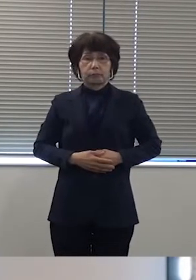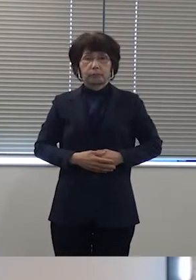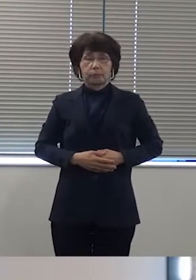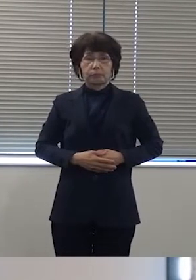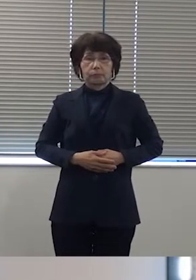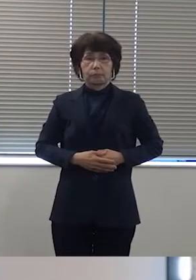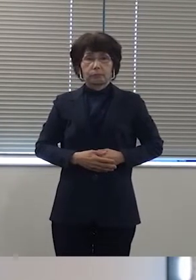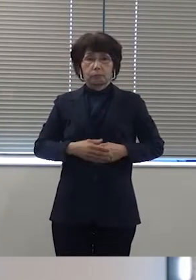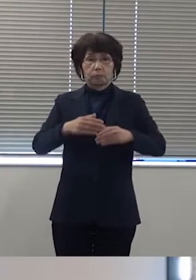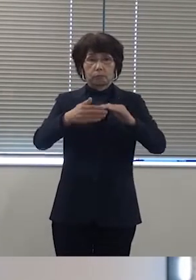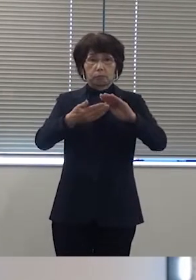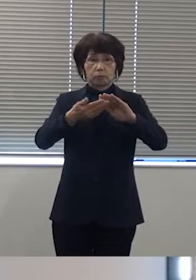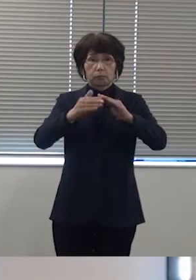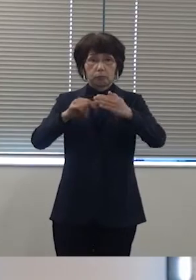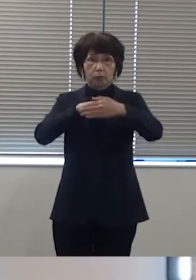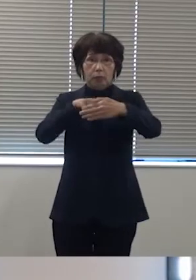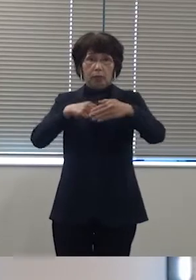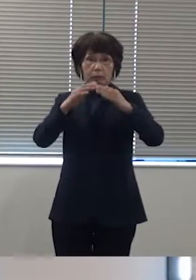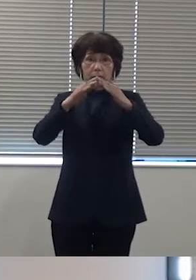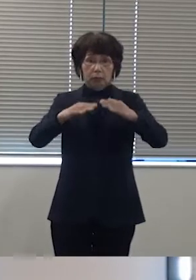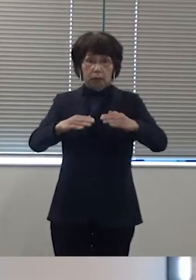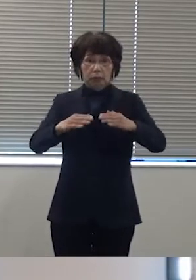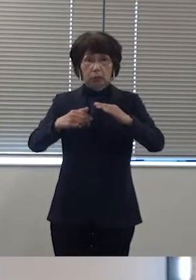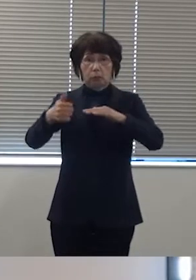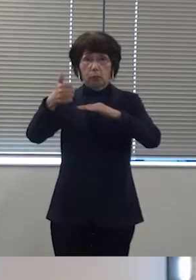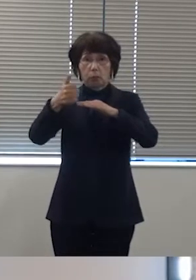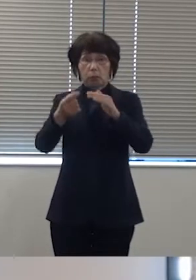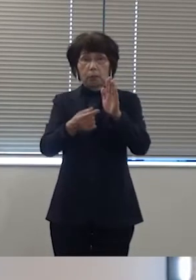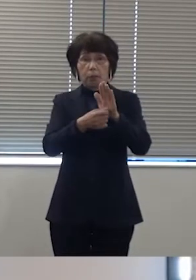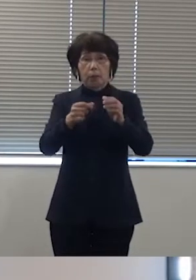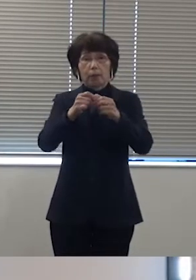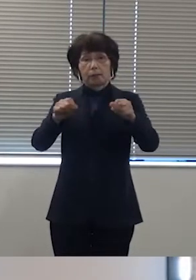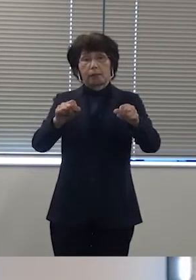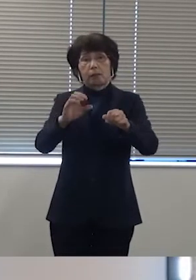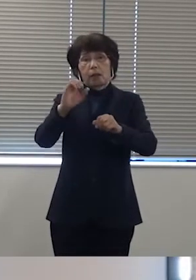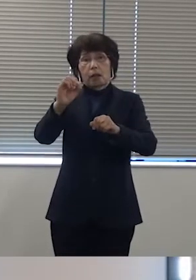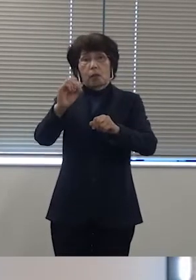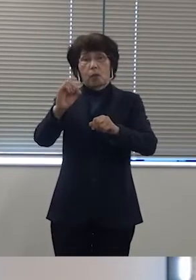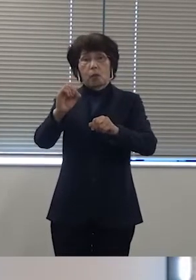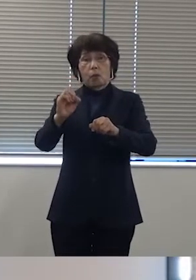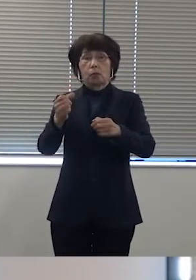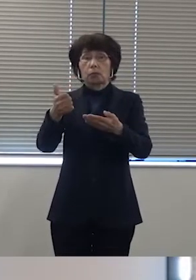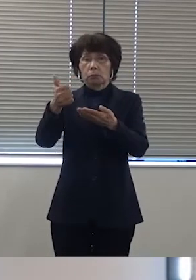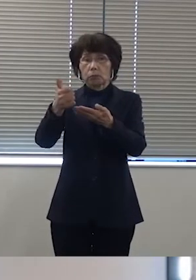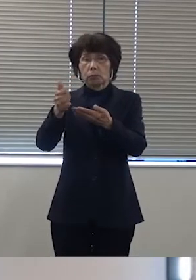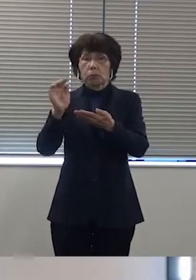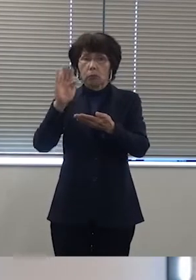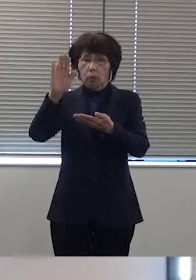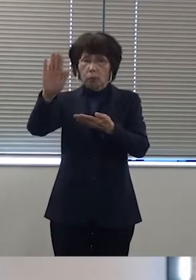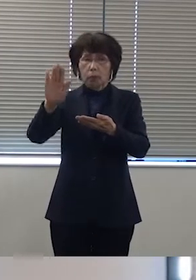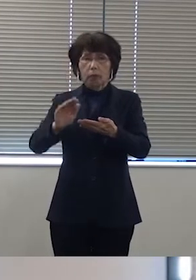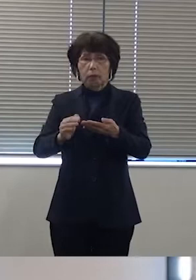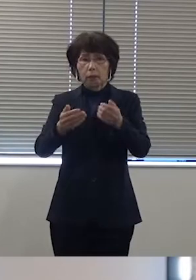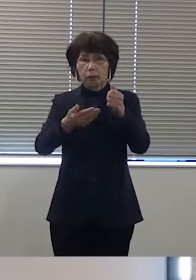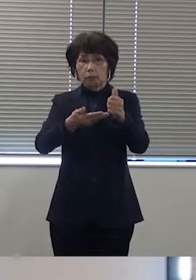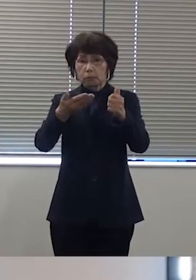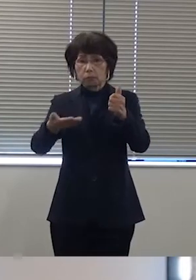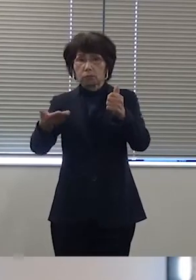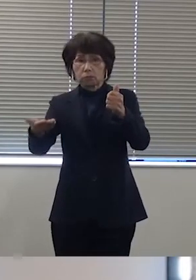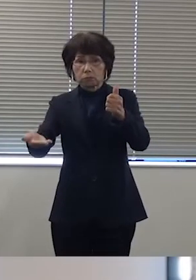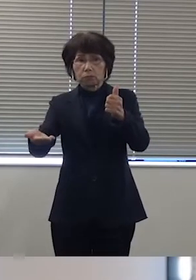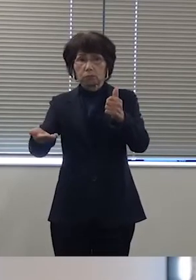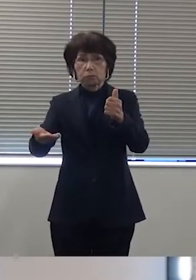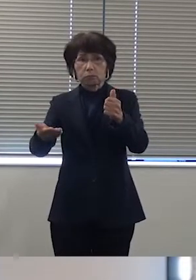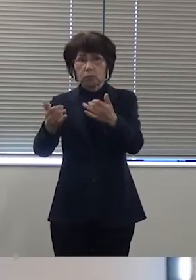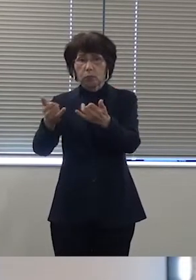ども、まあ、これからの次世代の人材育成を含めてですね、まあ、女性をどんどん参加してもらいたいという話もあり